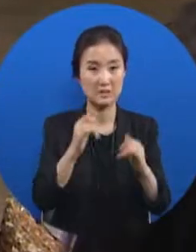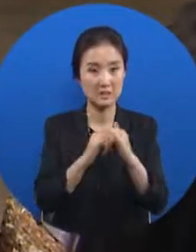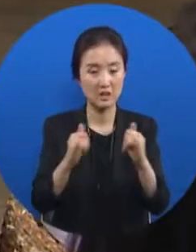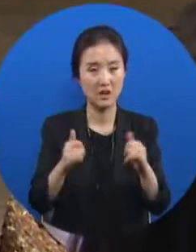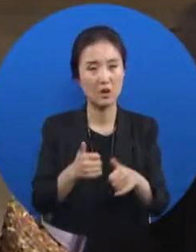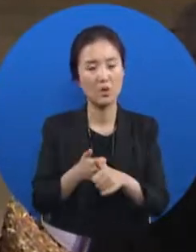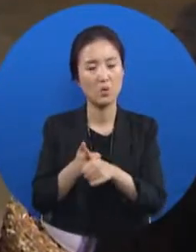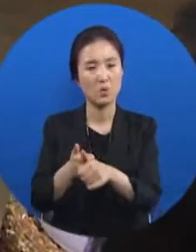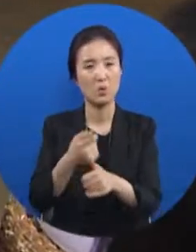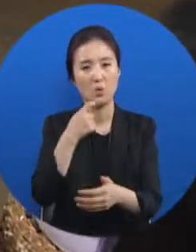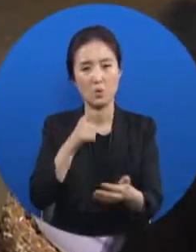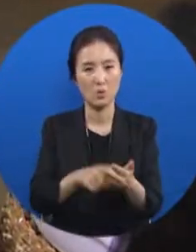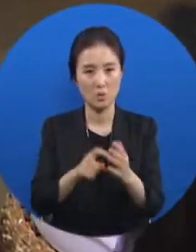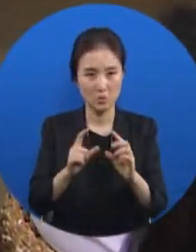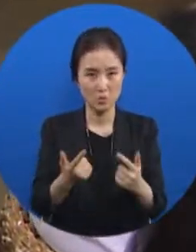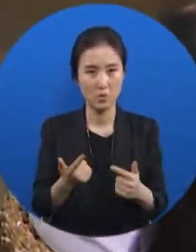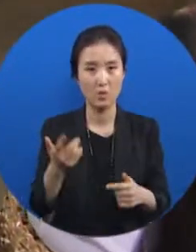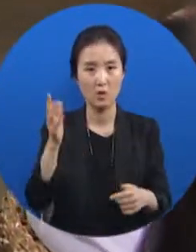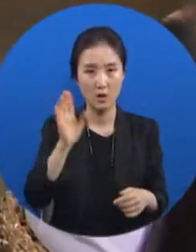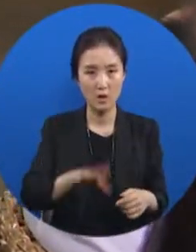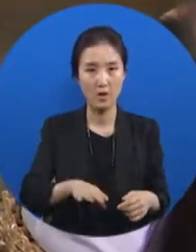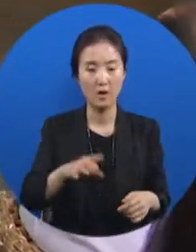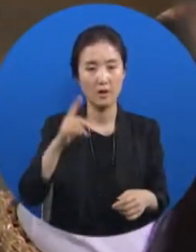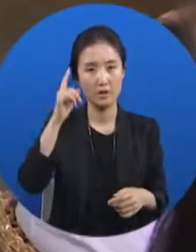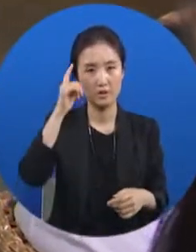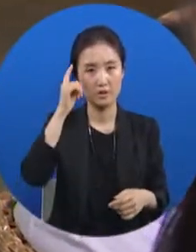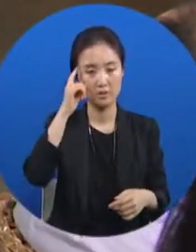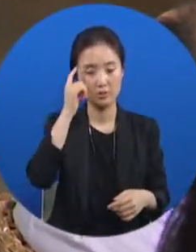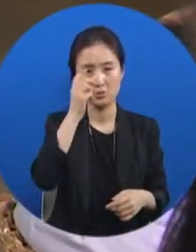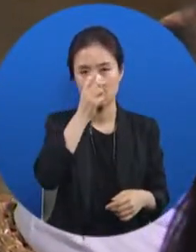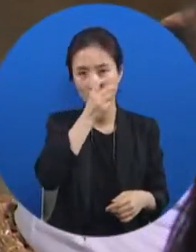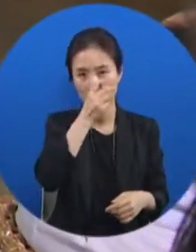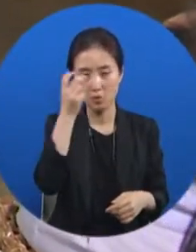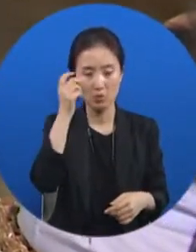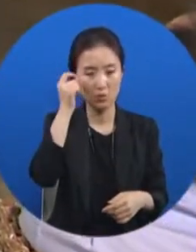따라잡는데요. 근데 머리 좋은 놈은, 예? 이 머리 좋은 사람은